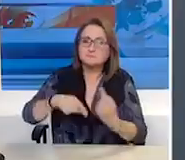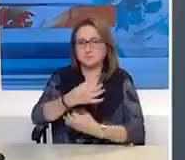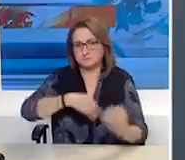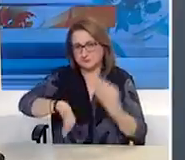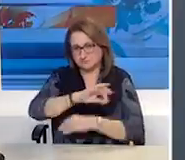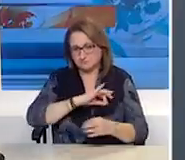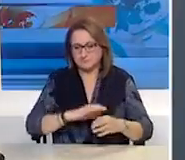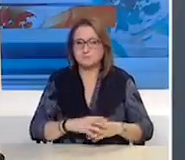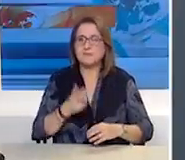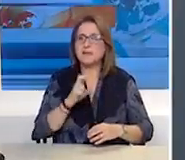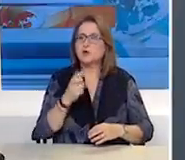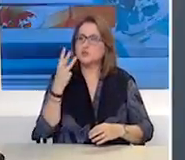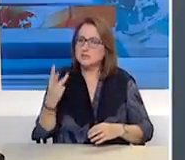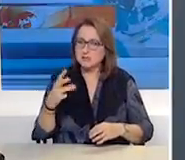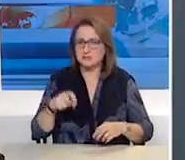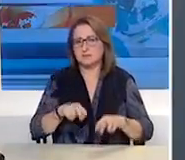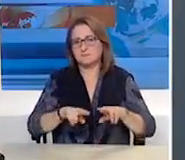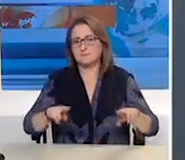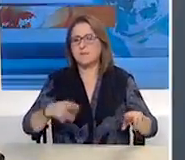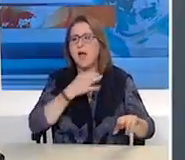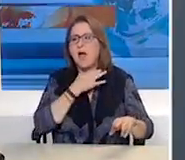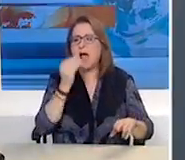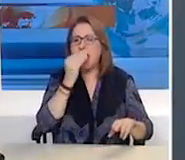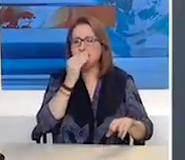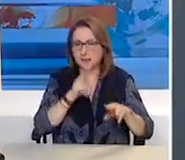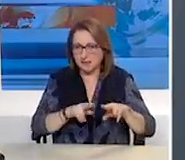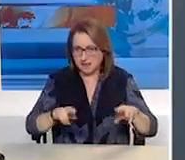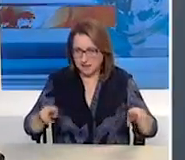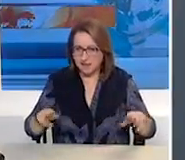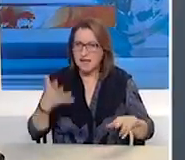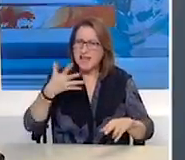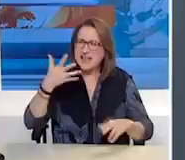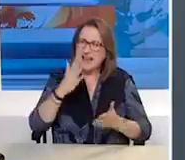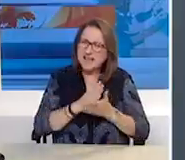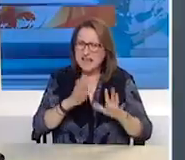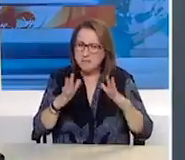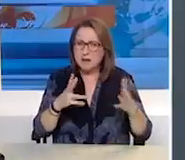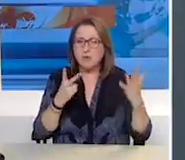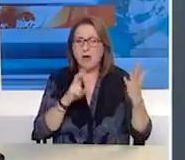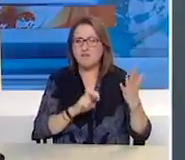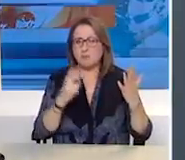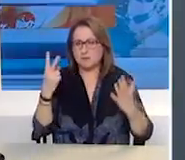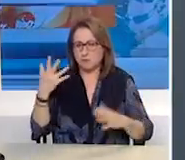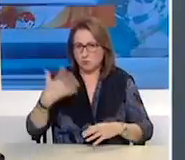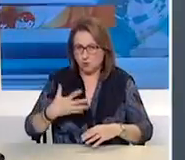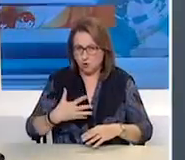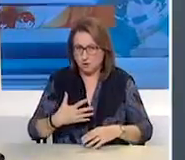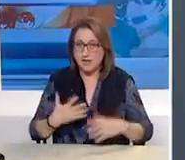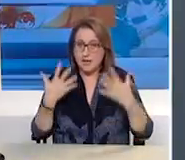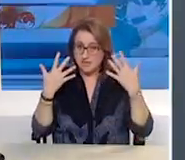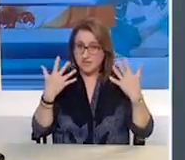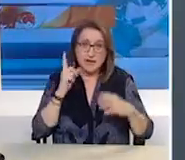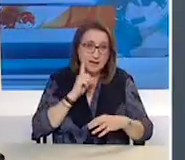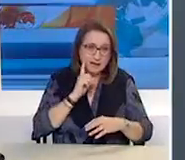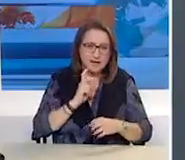23 συμπολίτες μας νοσηλεύονται διασωληνωμένοι. Η διάμεση ηλικία τους είναι τα 72 έτη. 10 είναι